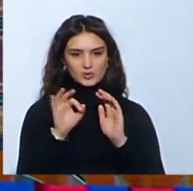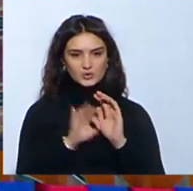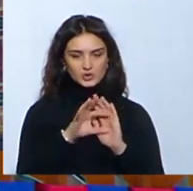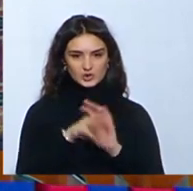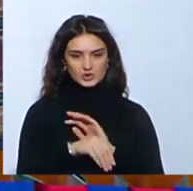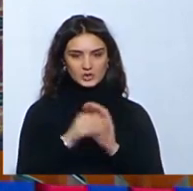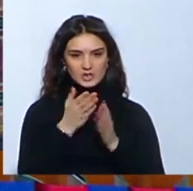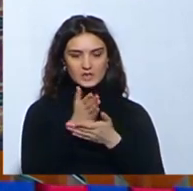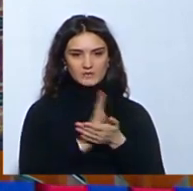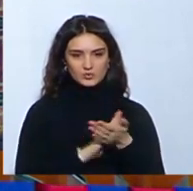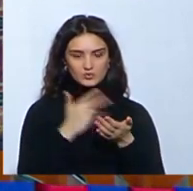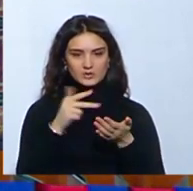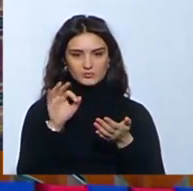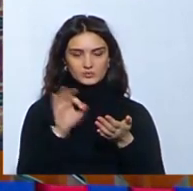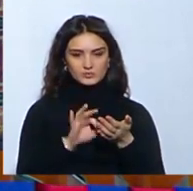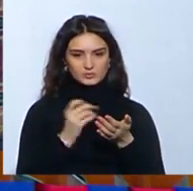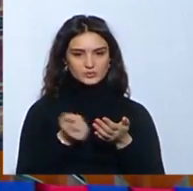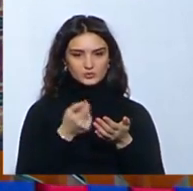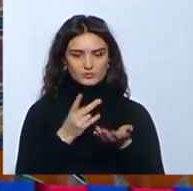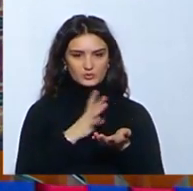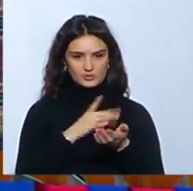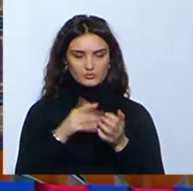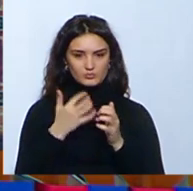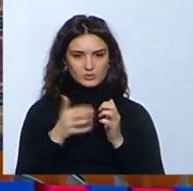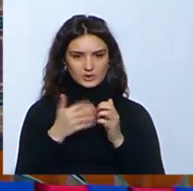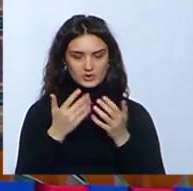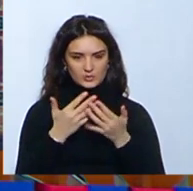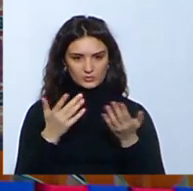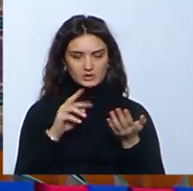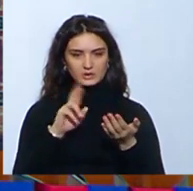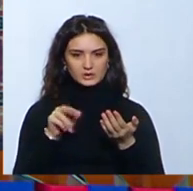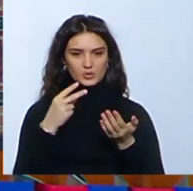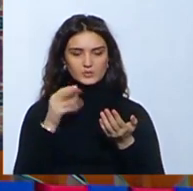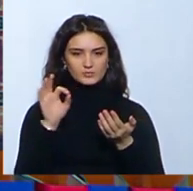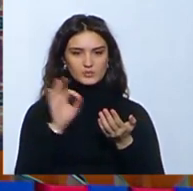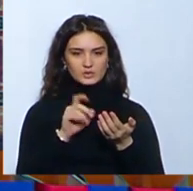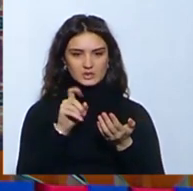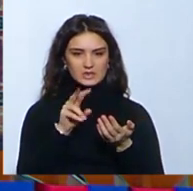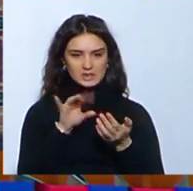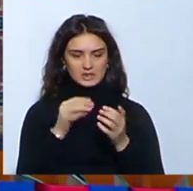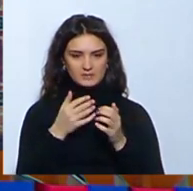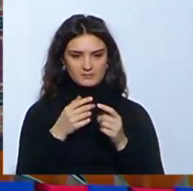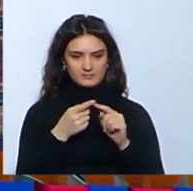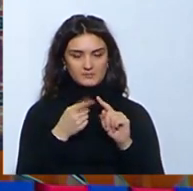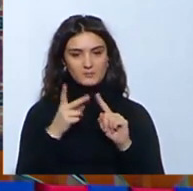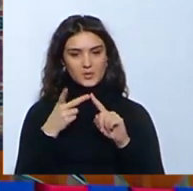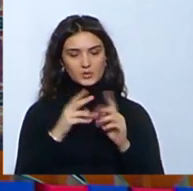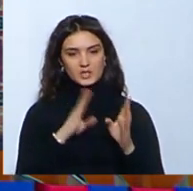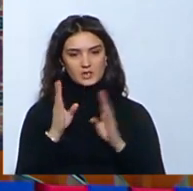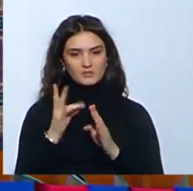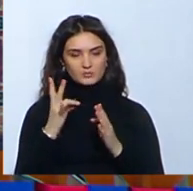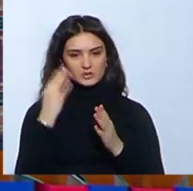50%-ში, ანუ ნახევარში, 30% სულ ცოტა უნდა იყოს ბოსტნეული და 20% ხილი. მეორე ნახევარი